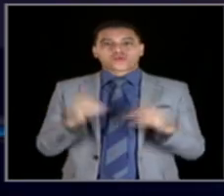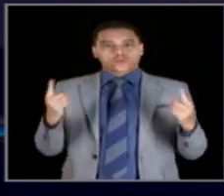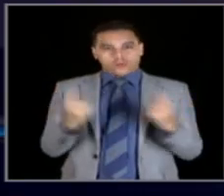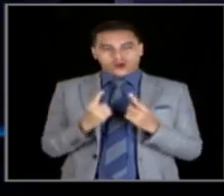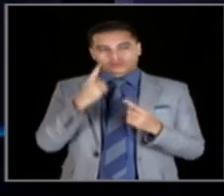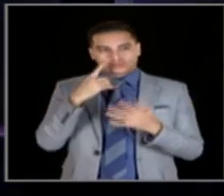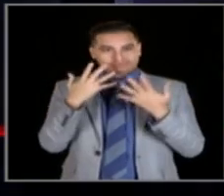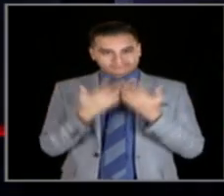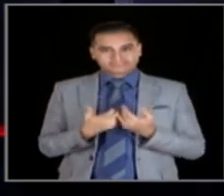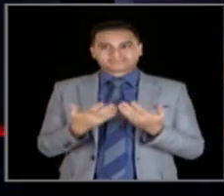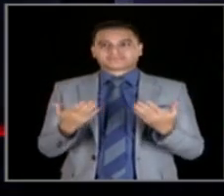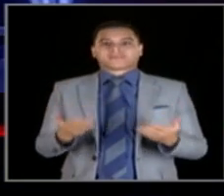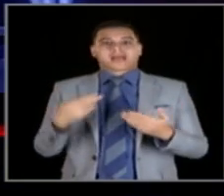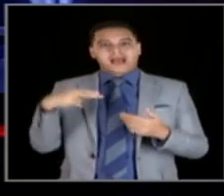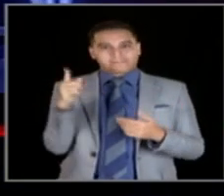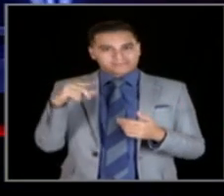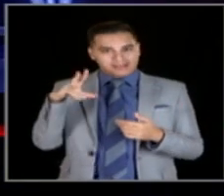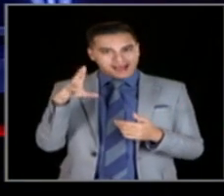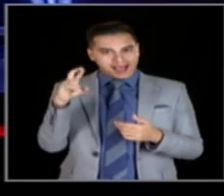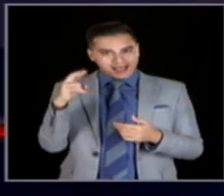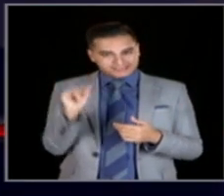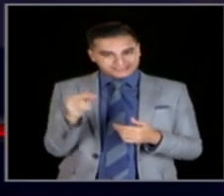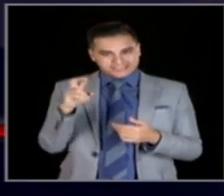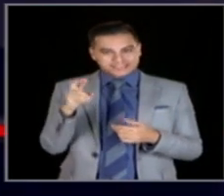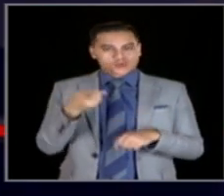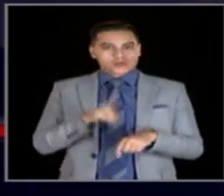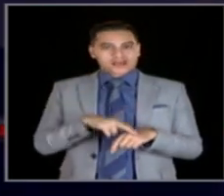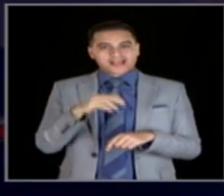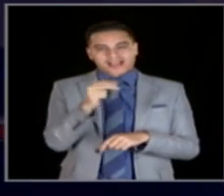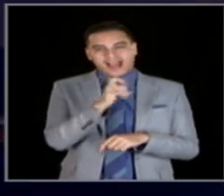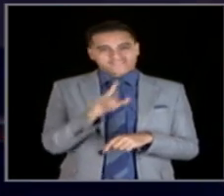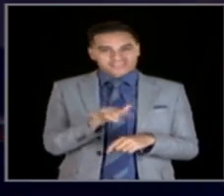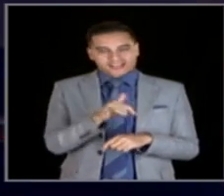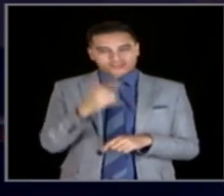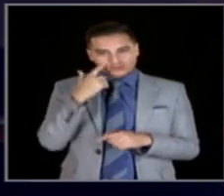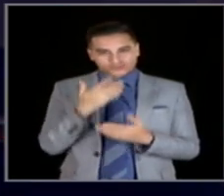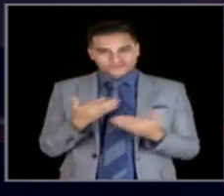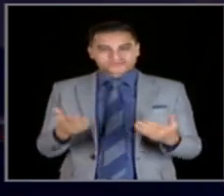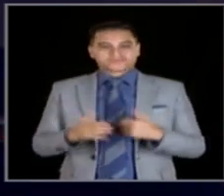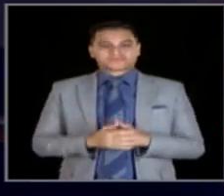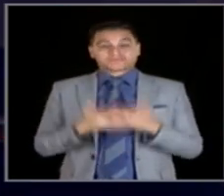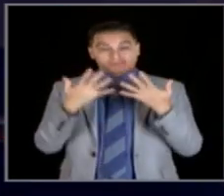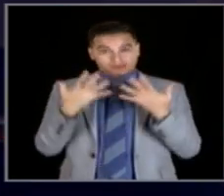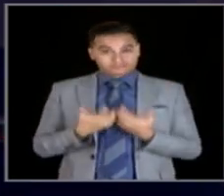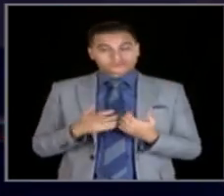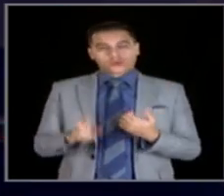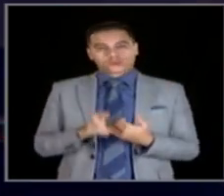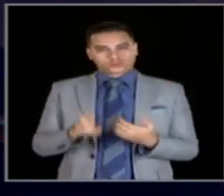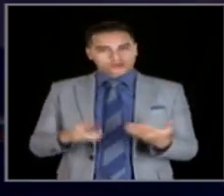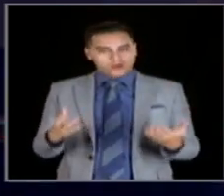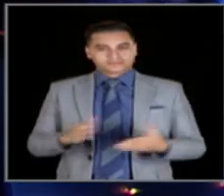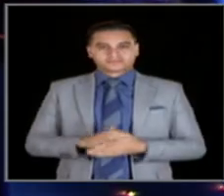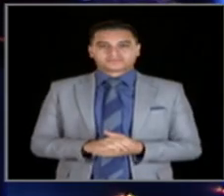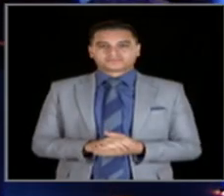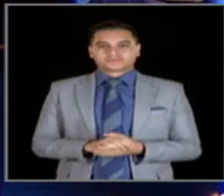قدرات زينية عبد العزيز والجعفري محمود الجعفري وعبد العزيز صبري. قدرات زينية،